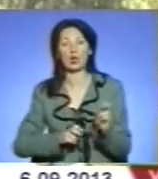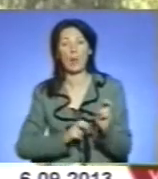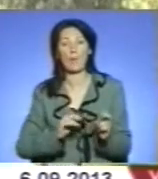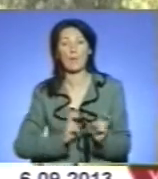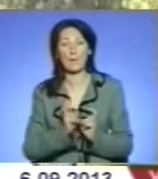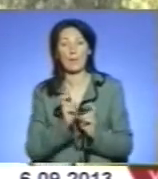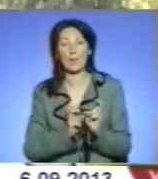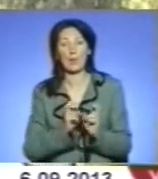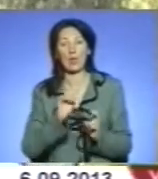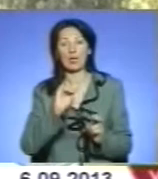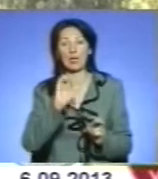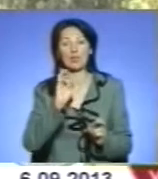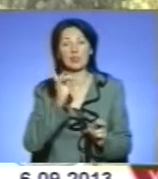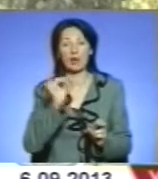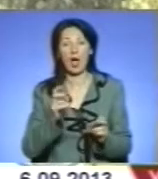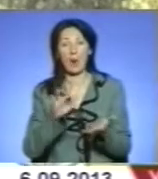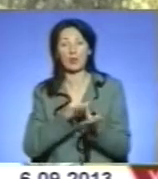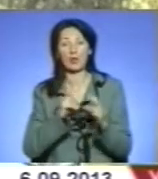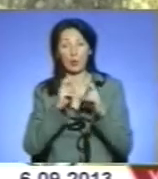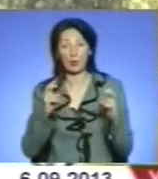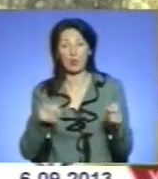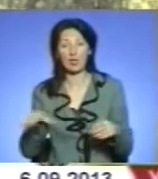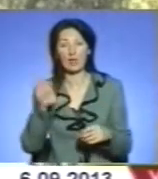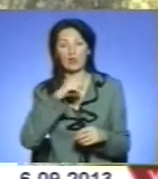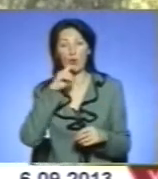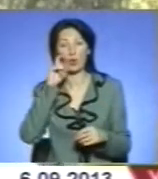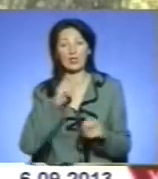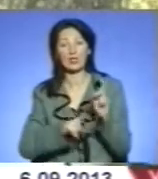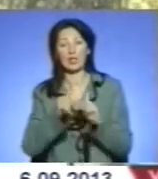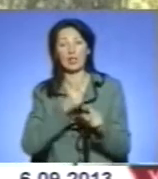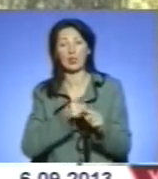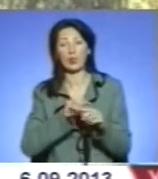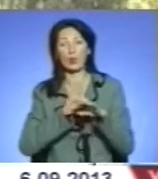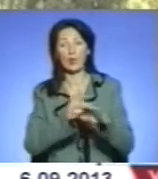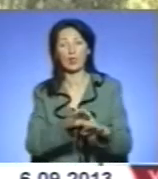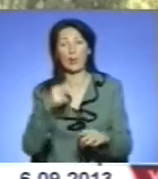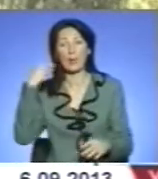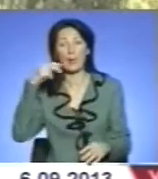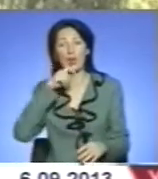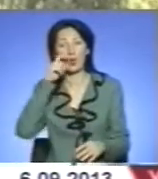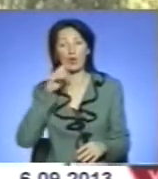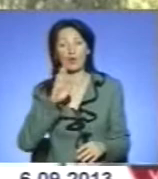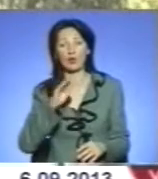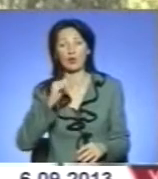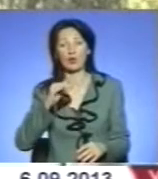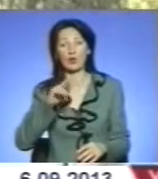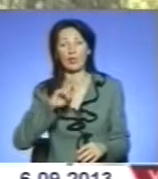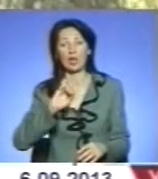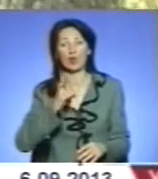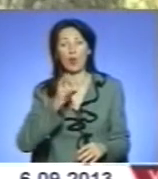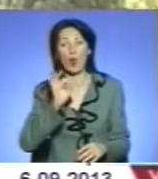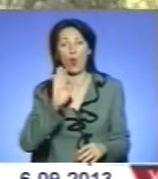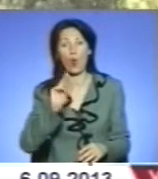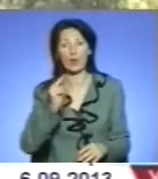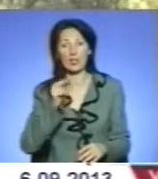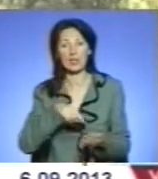місті Дніпропетровську на всеукраїнській нараді, яку проводив президент України Віктор Федорович Янукович, з питань